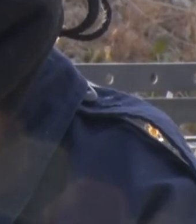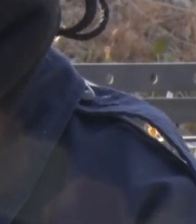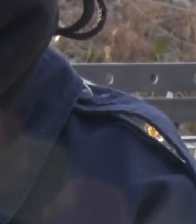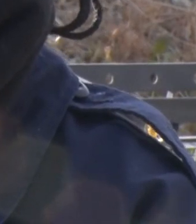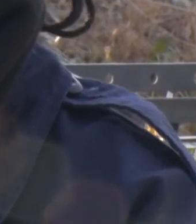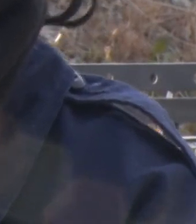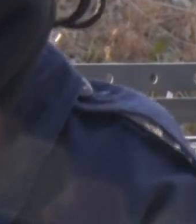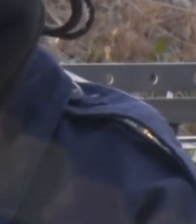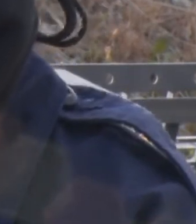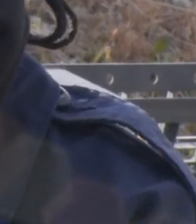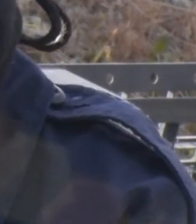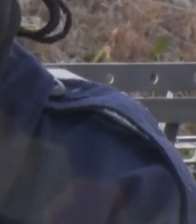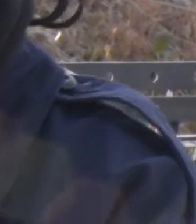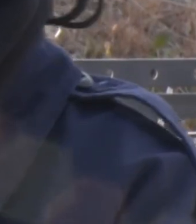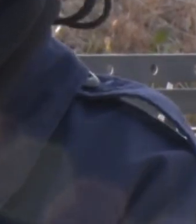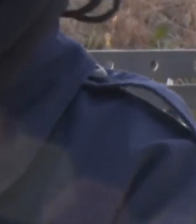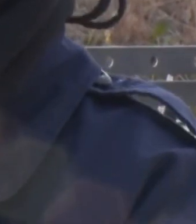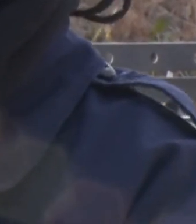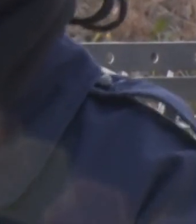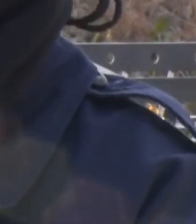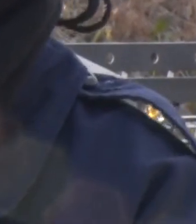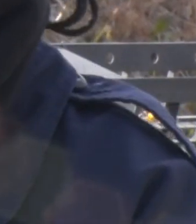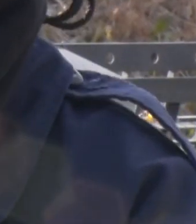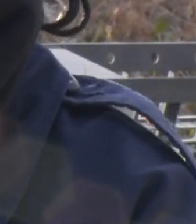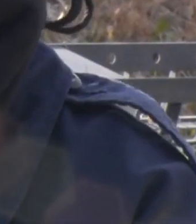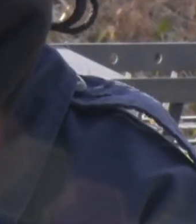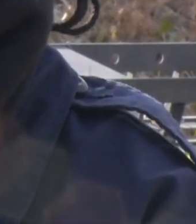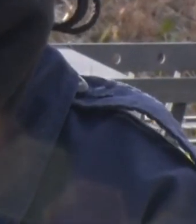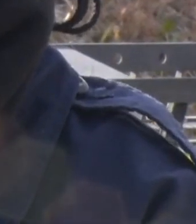。今週の輝きさん、